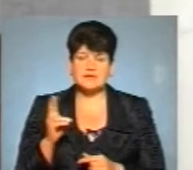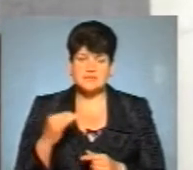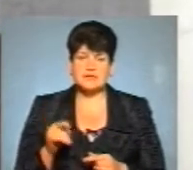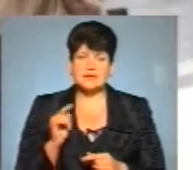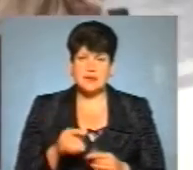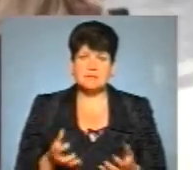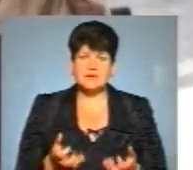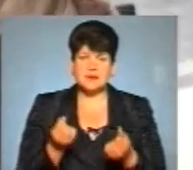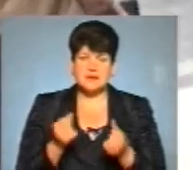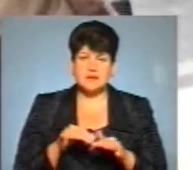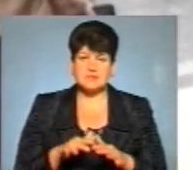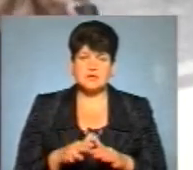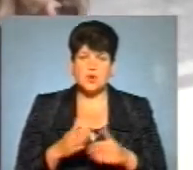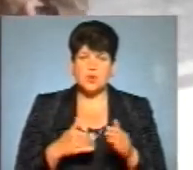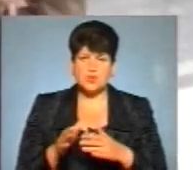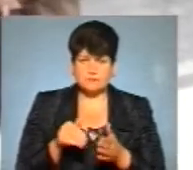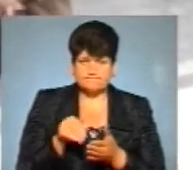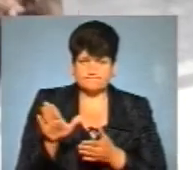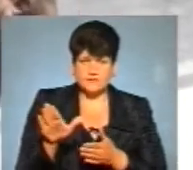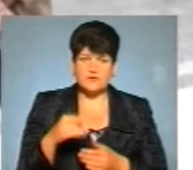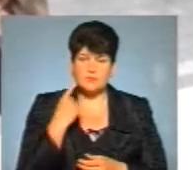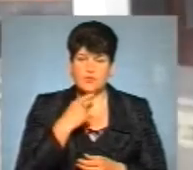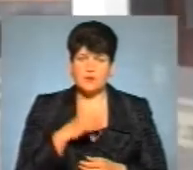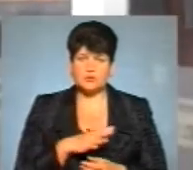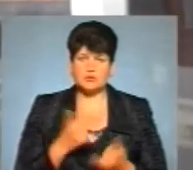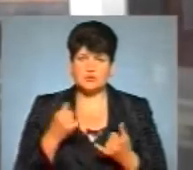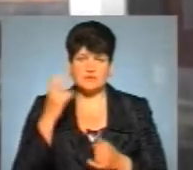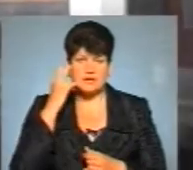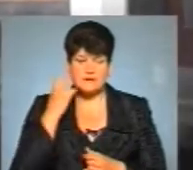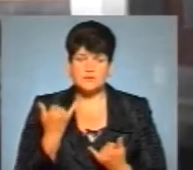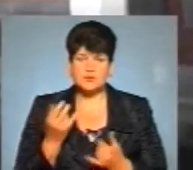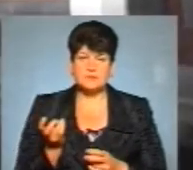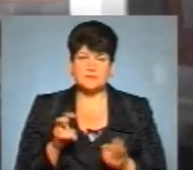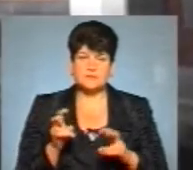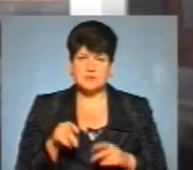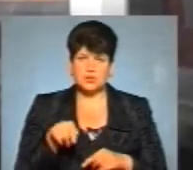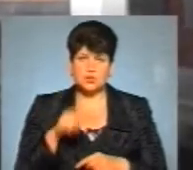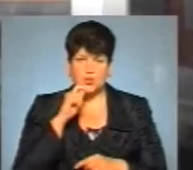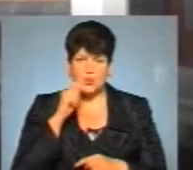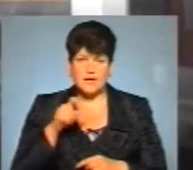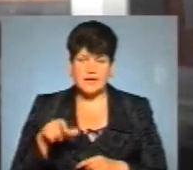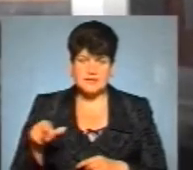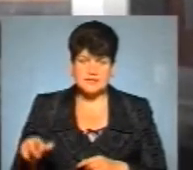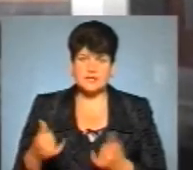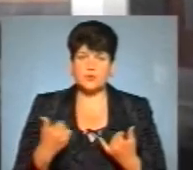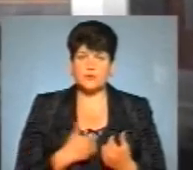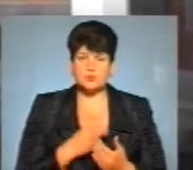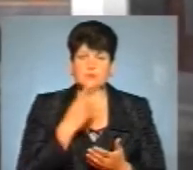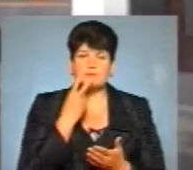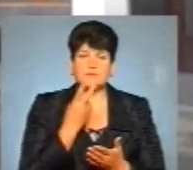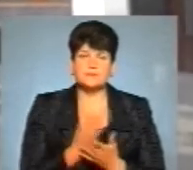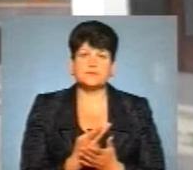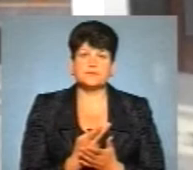акцію «Руки геть від мови», яка відбулася сьогодні в Києві. То ми сьогодні вийшли тут як українці, які хочуть